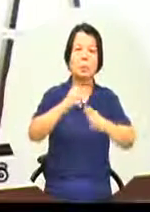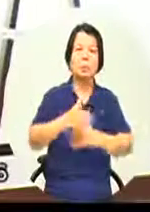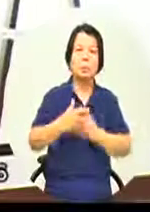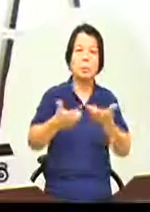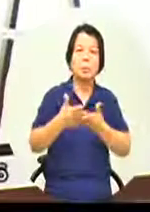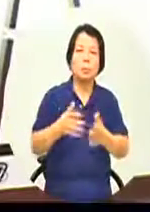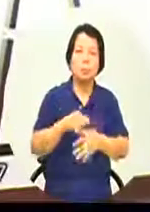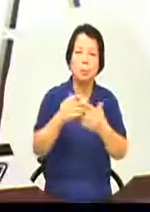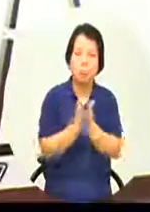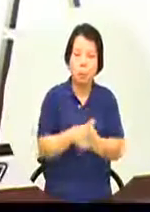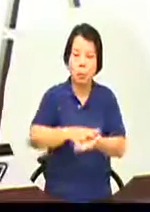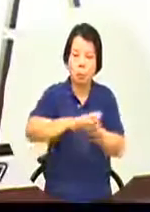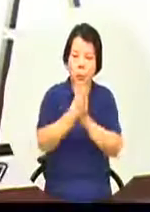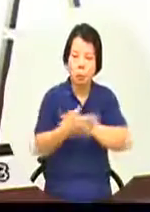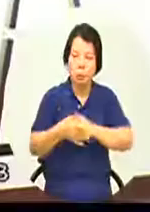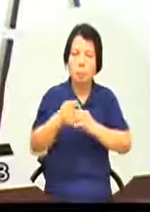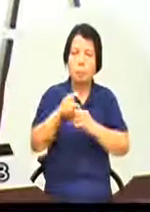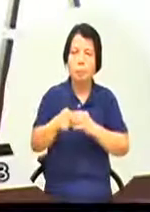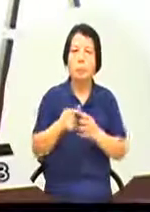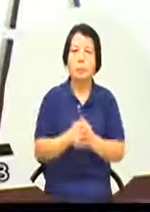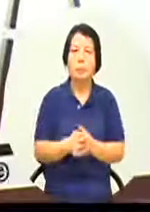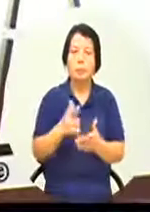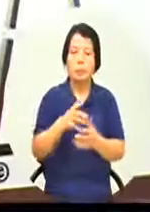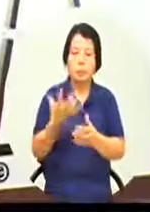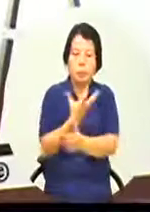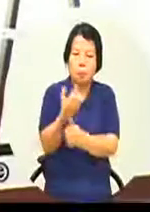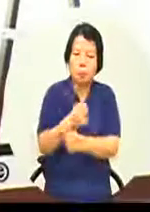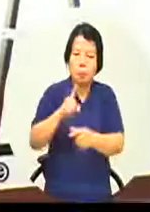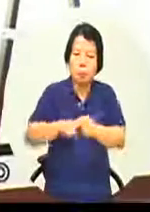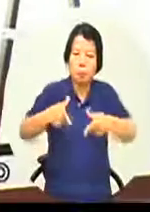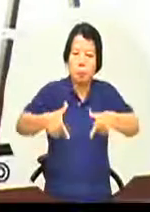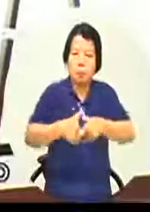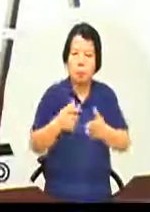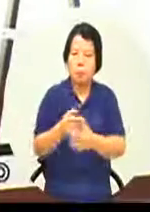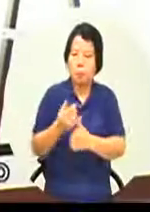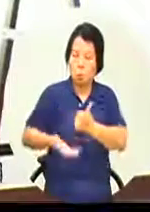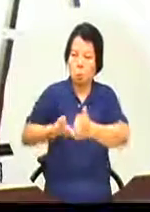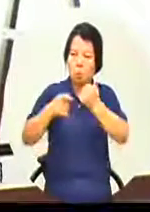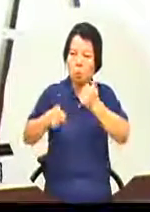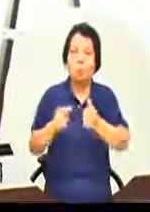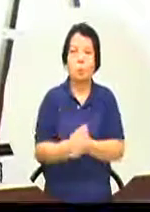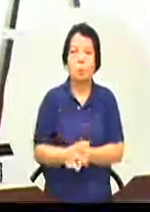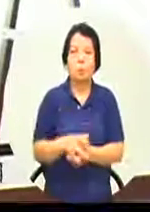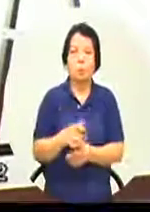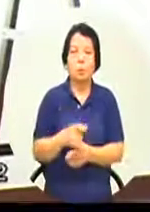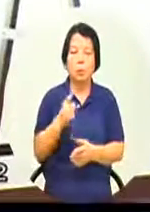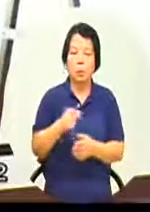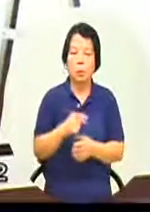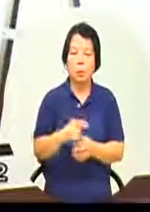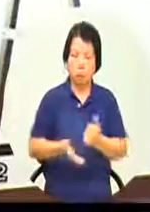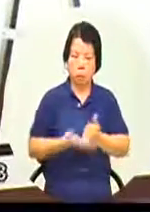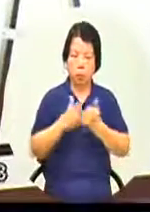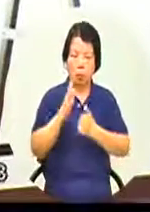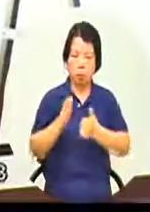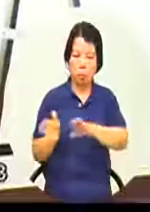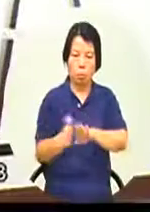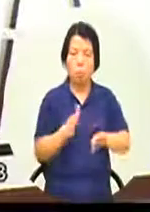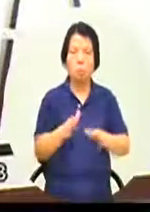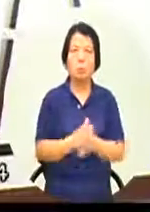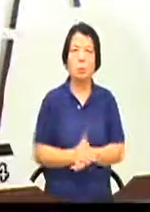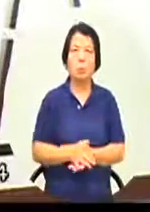害控管里面，我想必须要给予你们的肯定。那其实除了肯定之外，还是有很多可